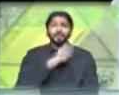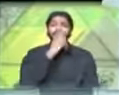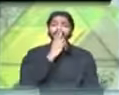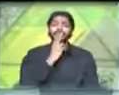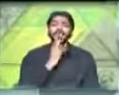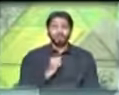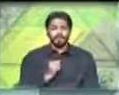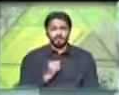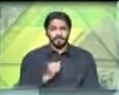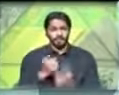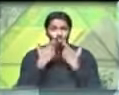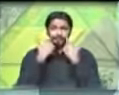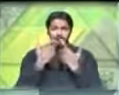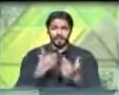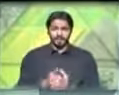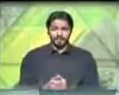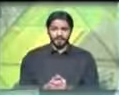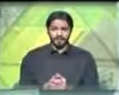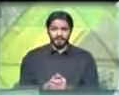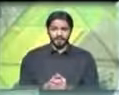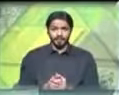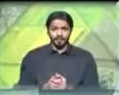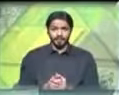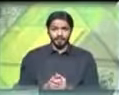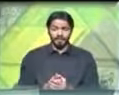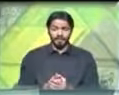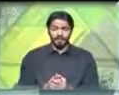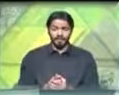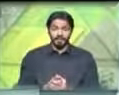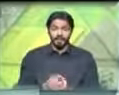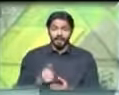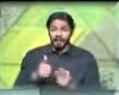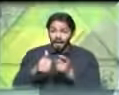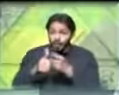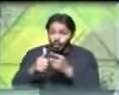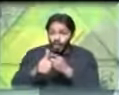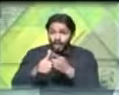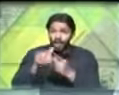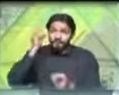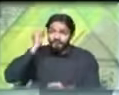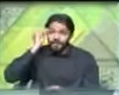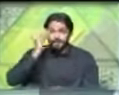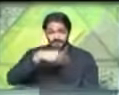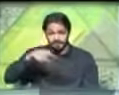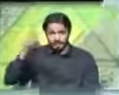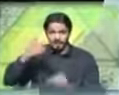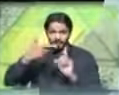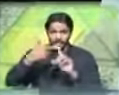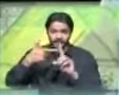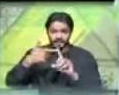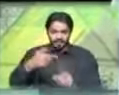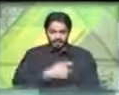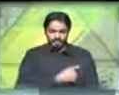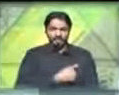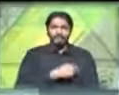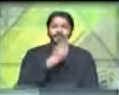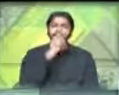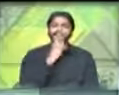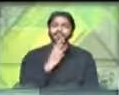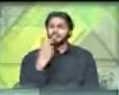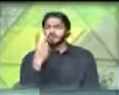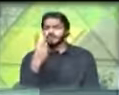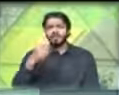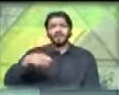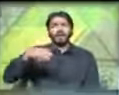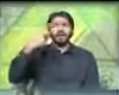صحة الفهم وحسن القصد من أعظم نعم الله التي أنعم بها على عبده،